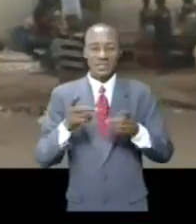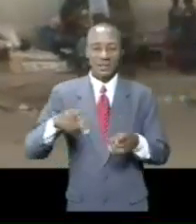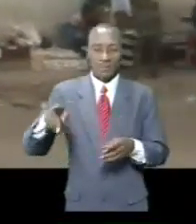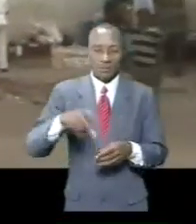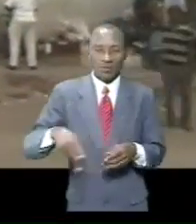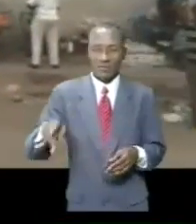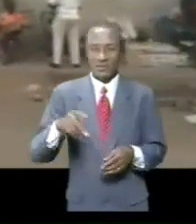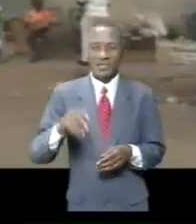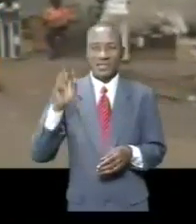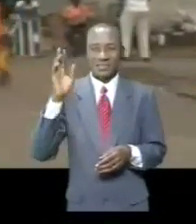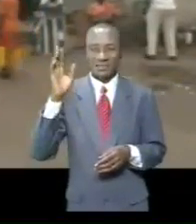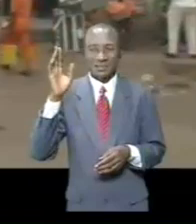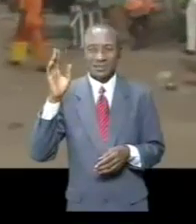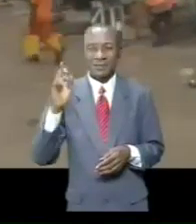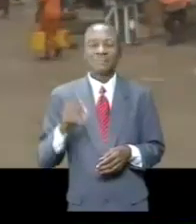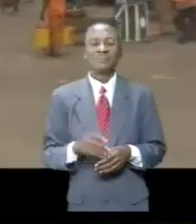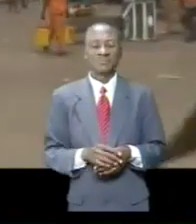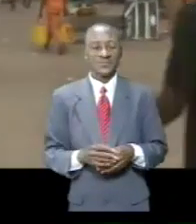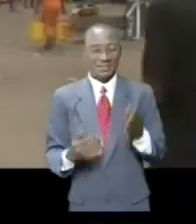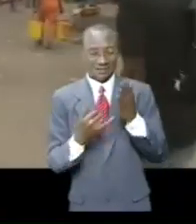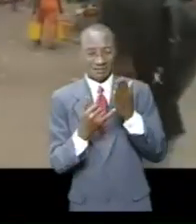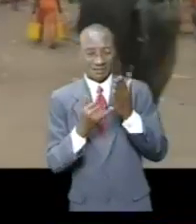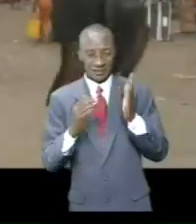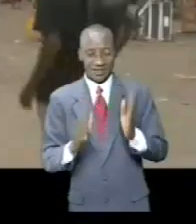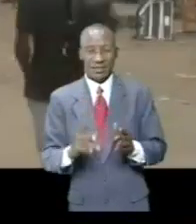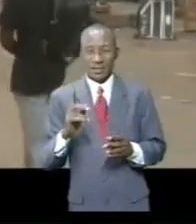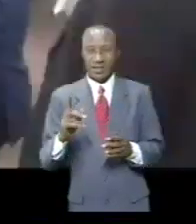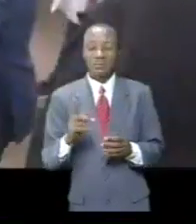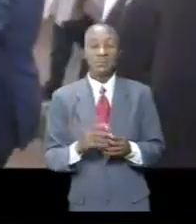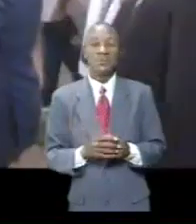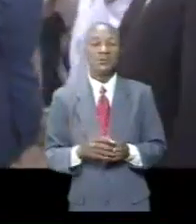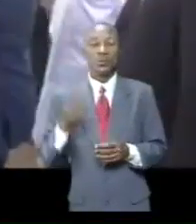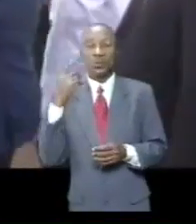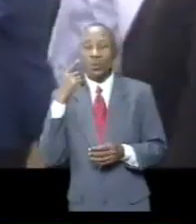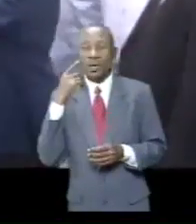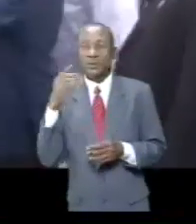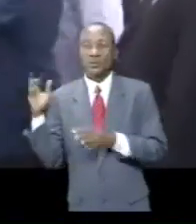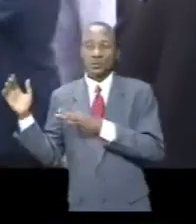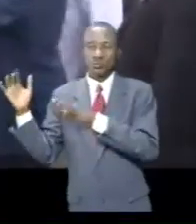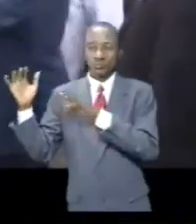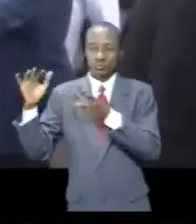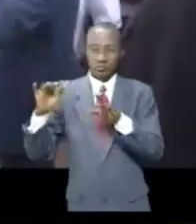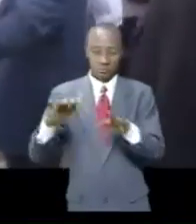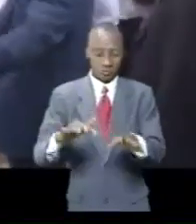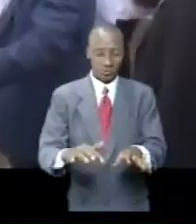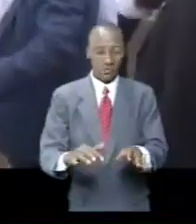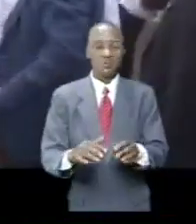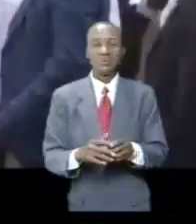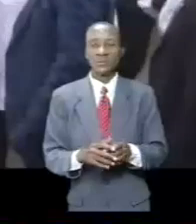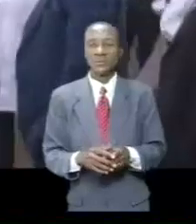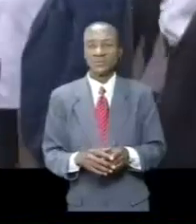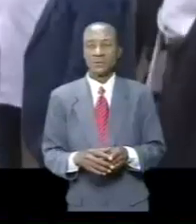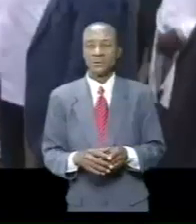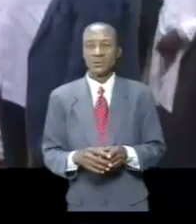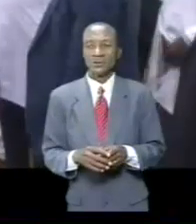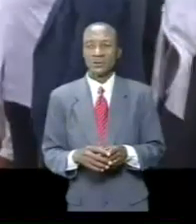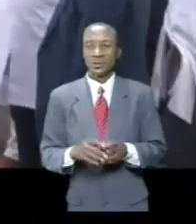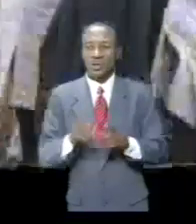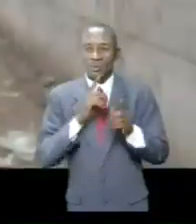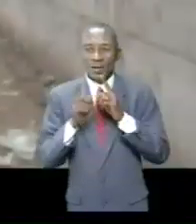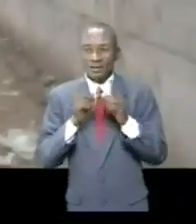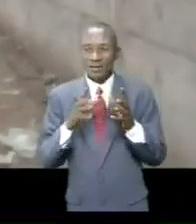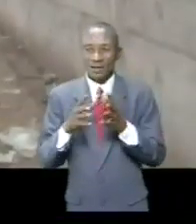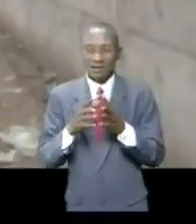de Kinshasa, ingénieur Franck Kalumba, est descendu sur ces sites où il s'est entretenu avec ses